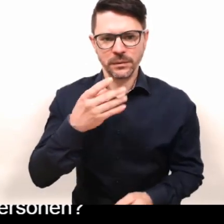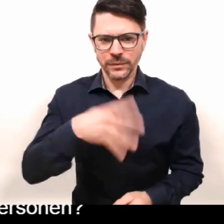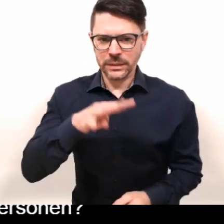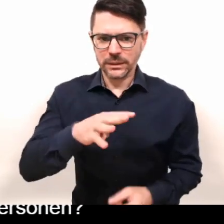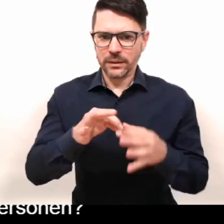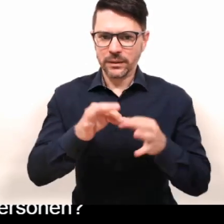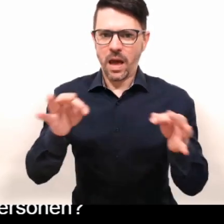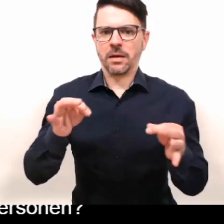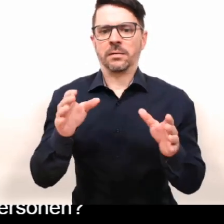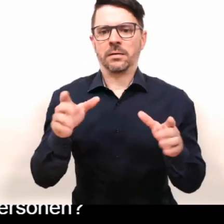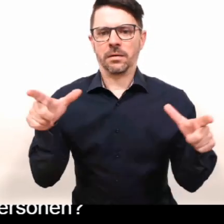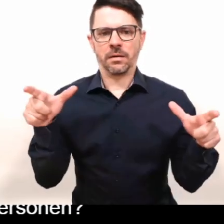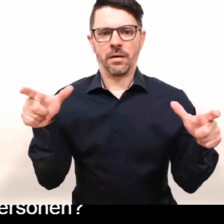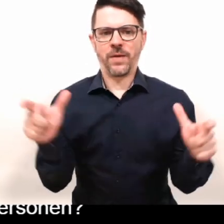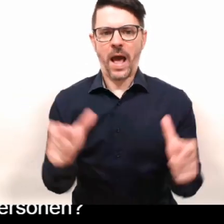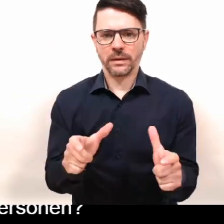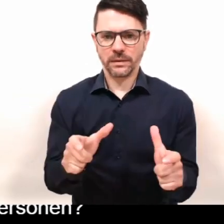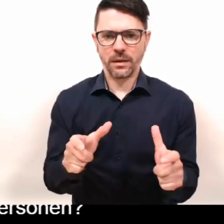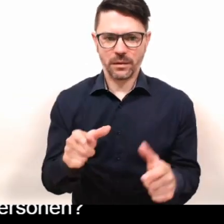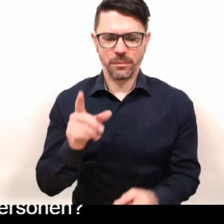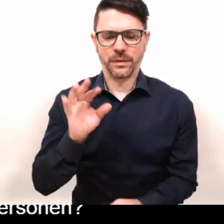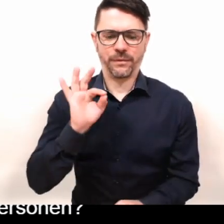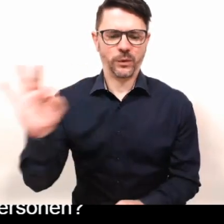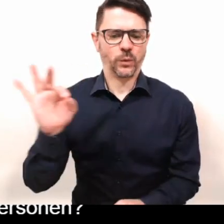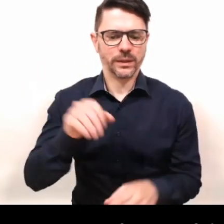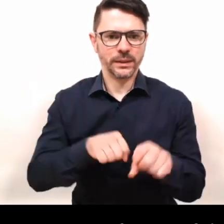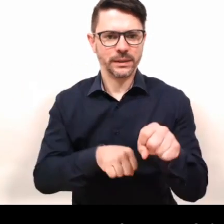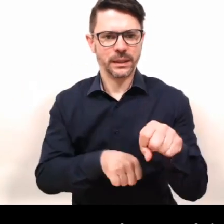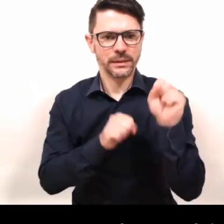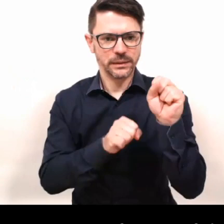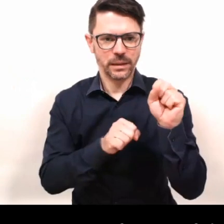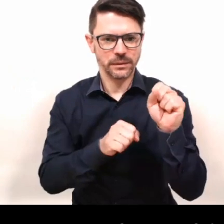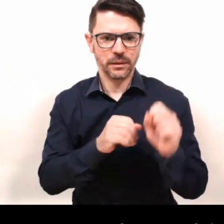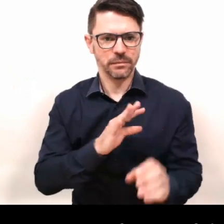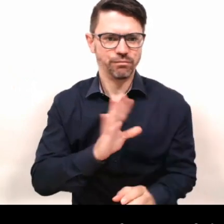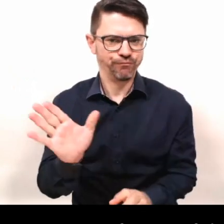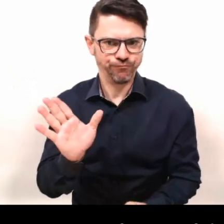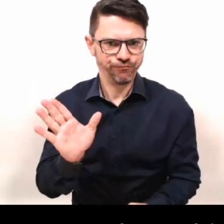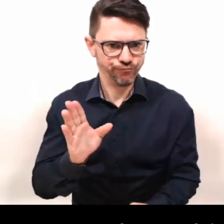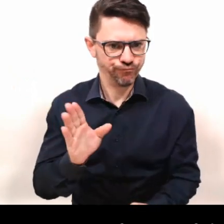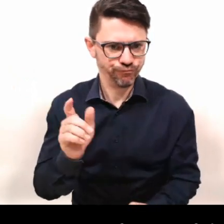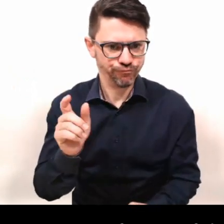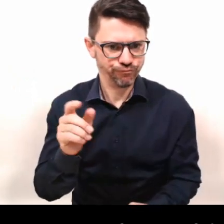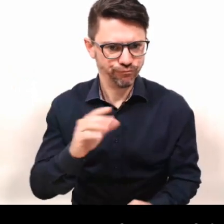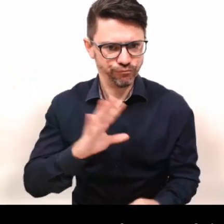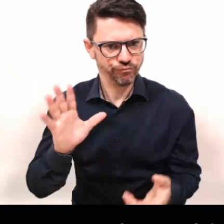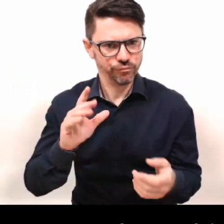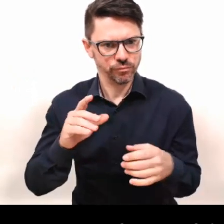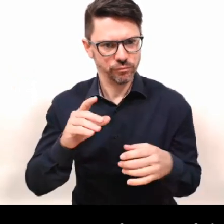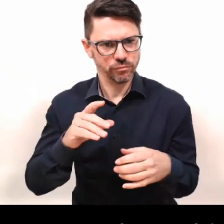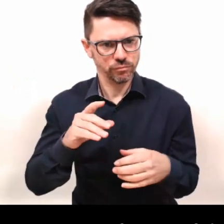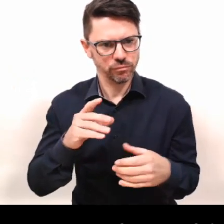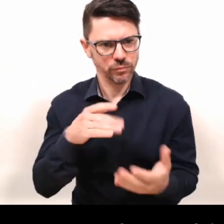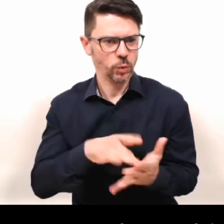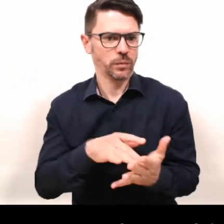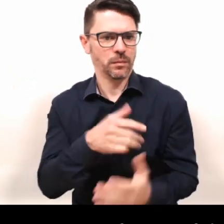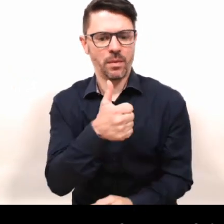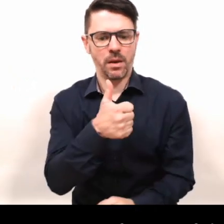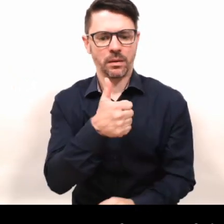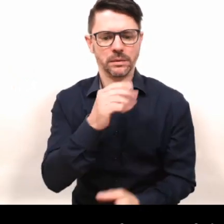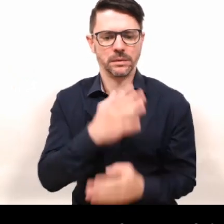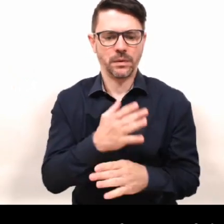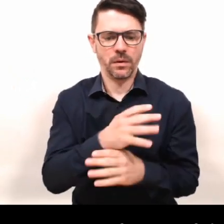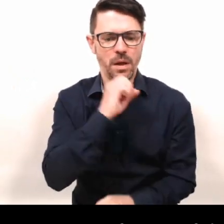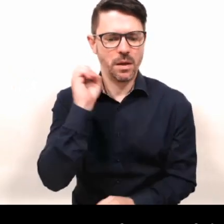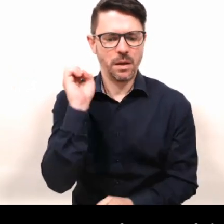Es ist jetzt aber gekippt worden für das Land Niedersachsen. Wir haben, soweit ich das gestern Abend noch recherchieren konnte, in Bayern im